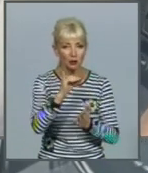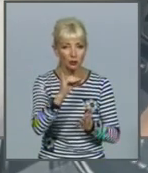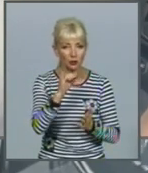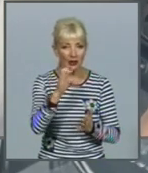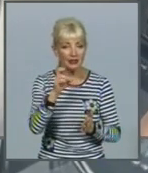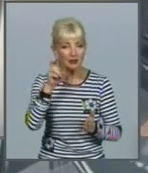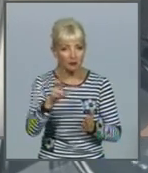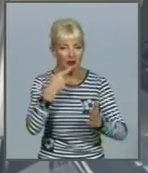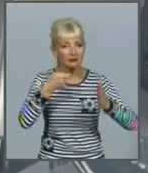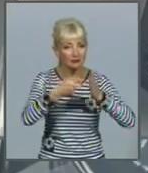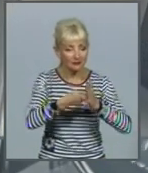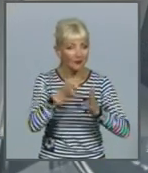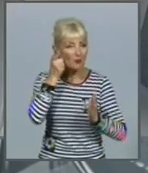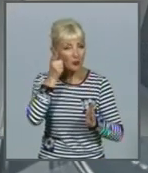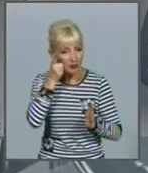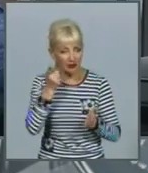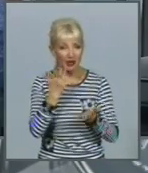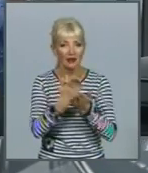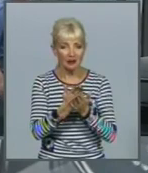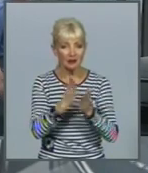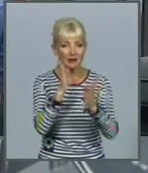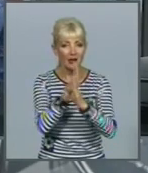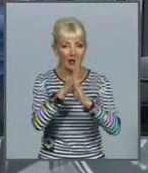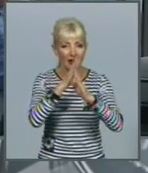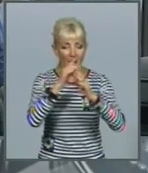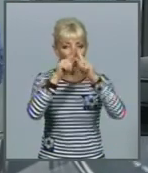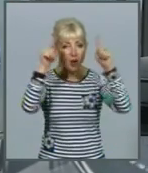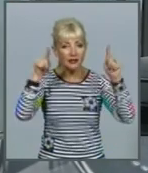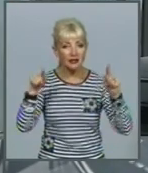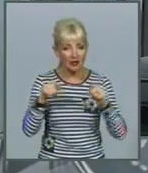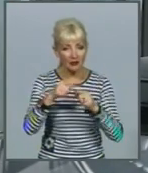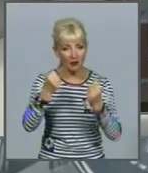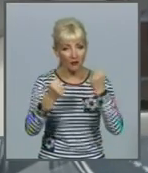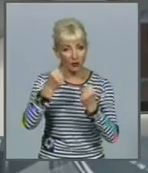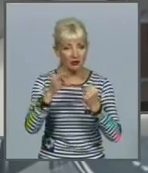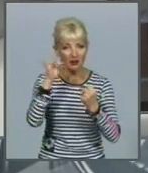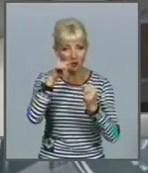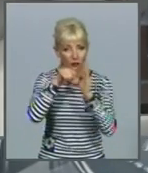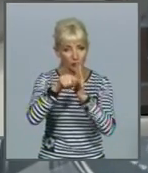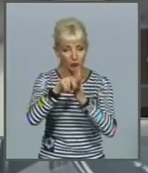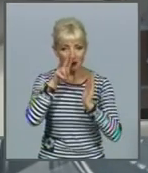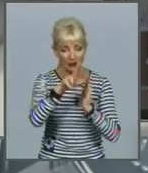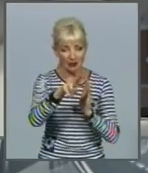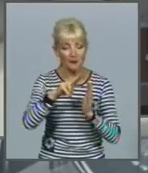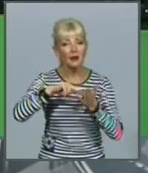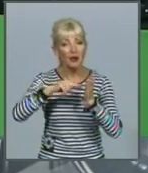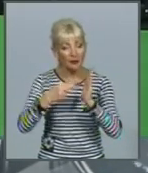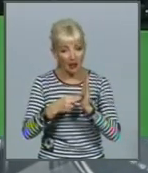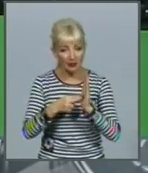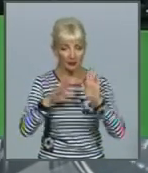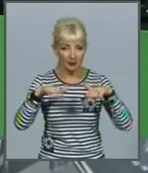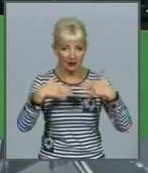кондиціонер водителя, є кондиціонер салону. У планах міськради розробити маршрути для тролейбусів з автономним ходом